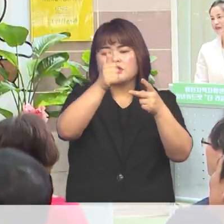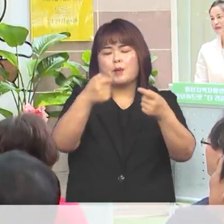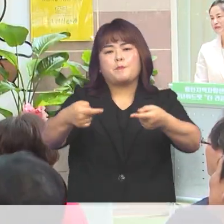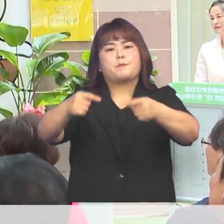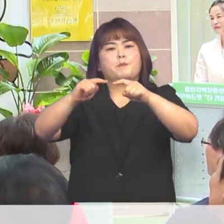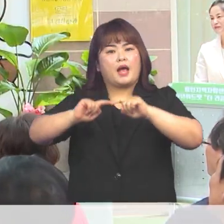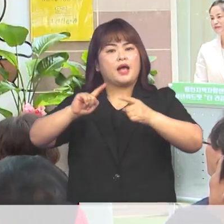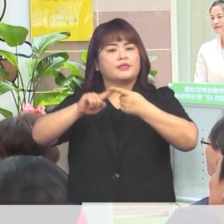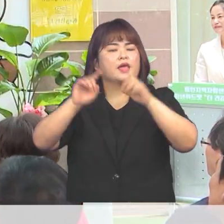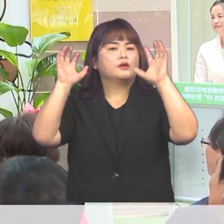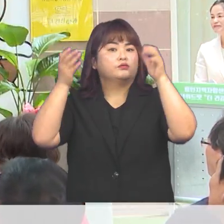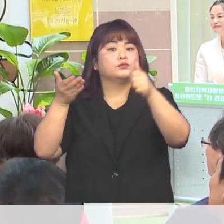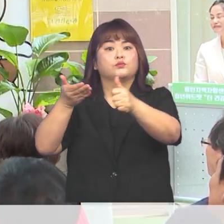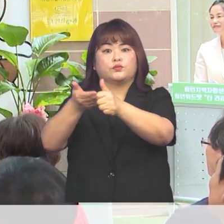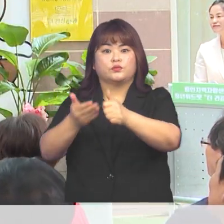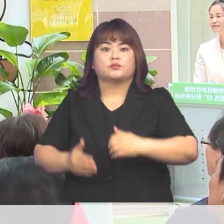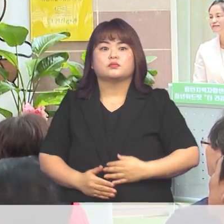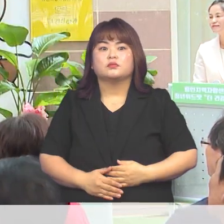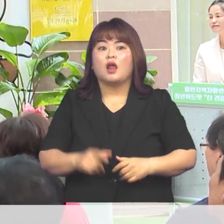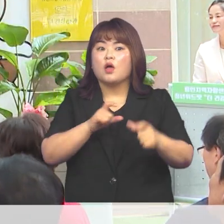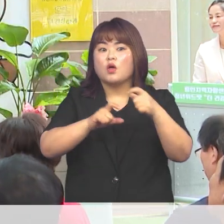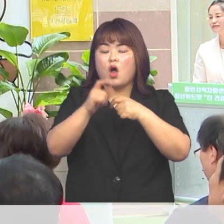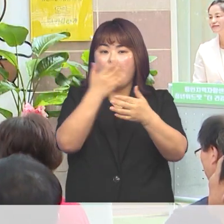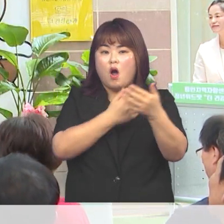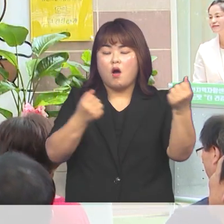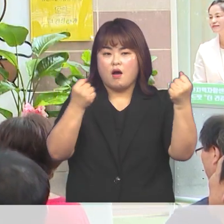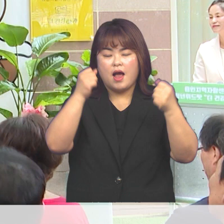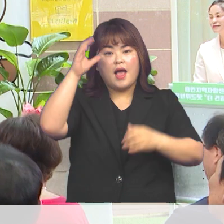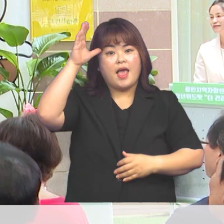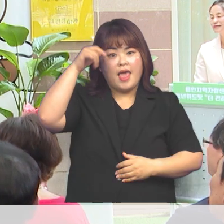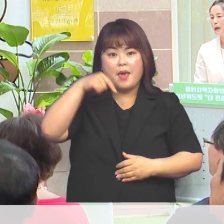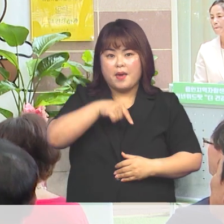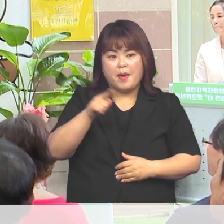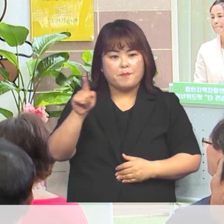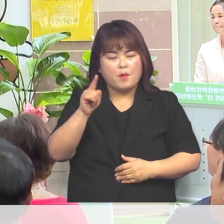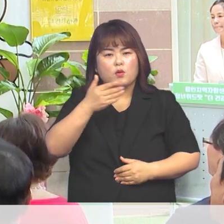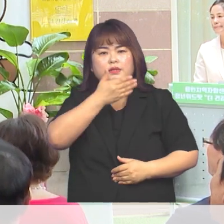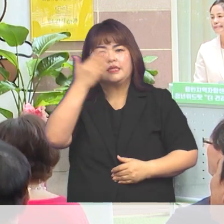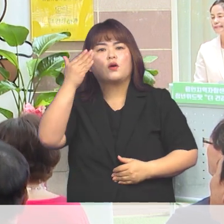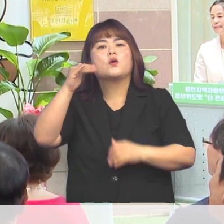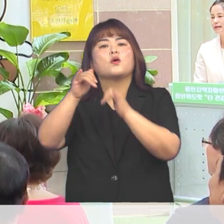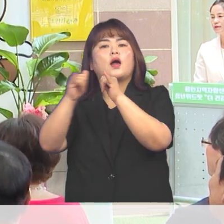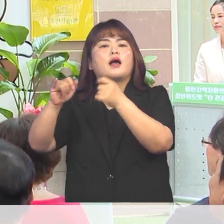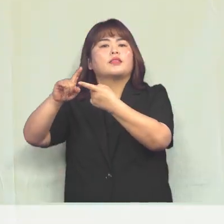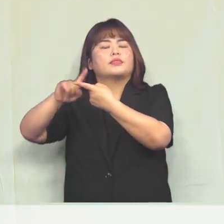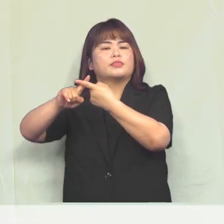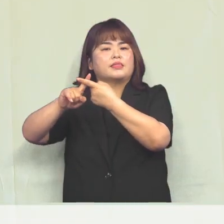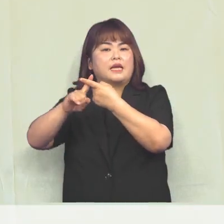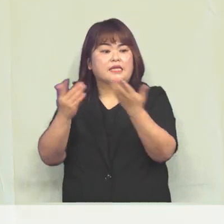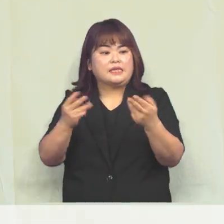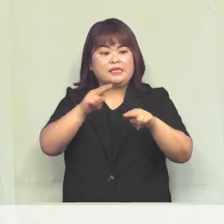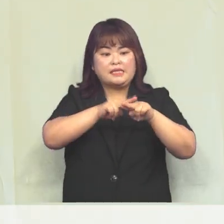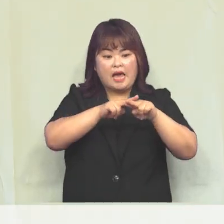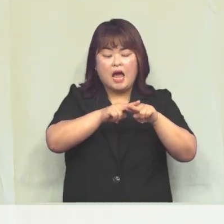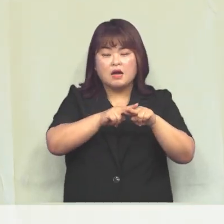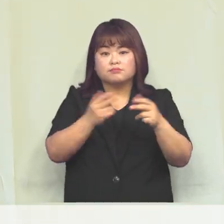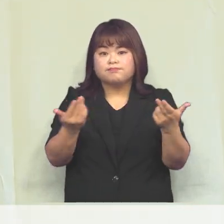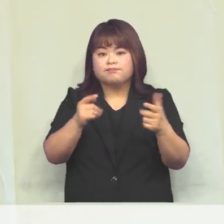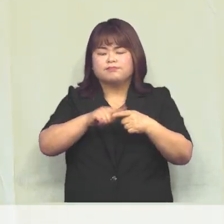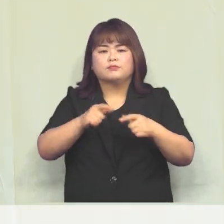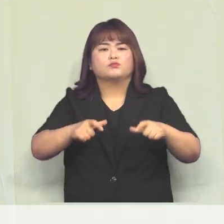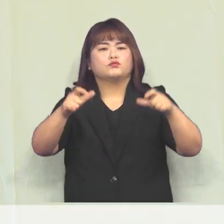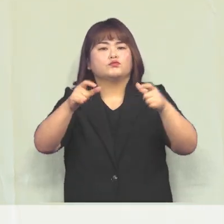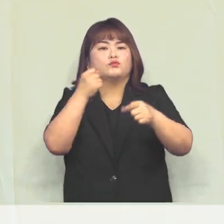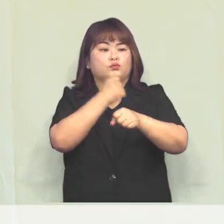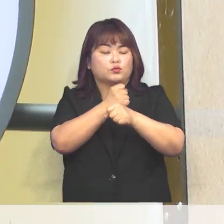성공을 응원했습니다. 더 건강하게는 시가 청년의 자립을 돕고 일자리를 창출하기 위한 사업으로 펫푸드를